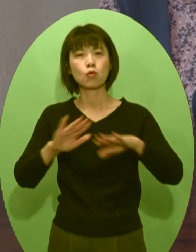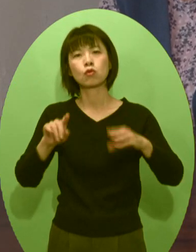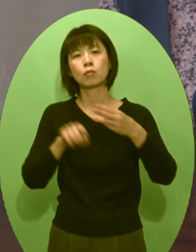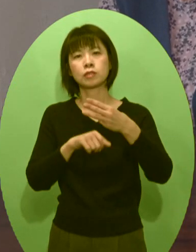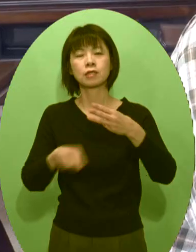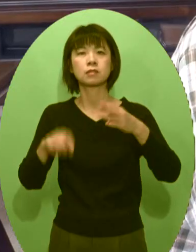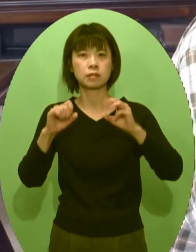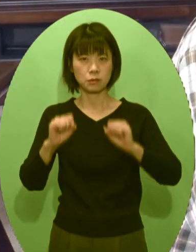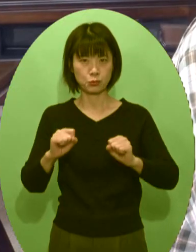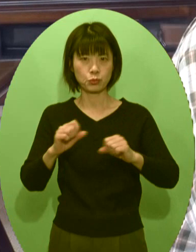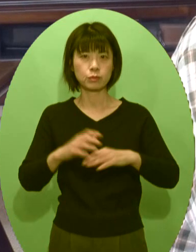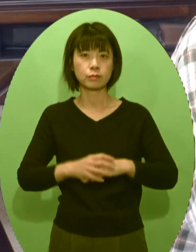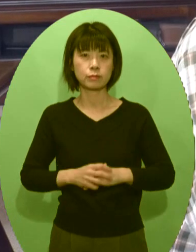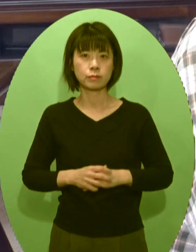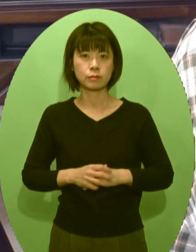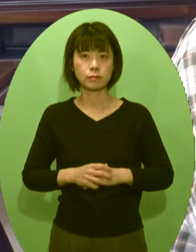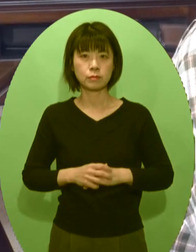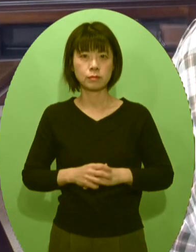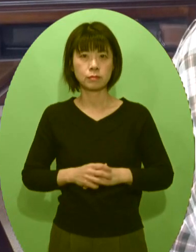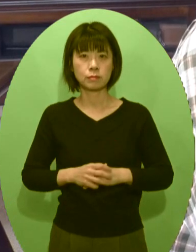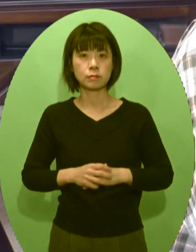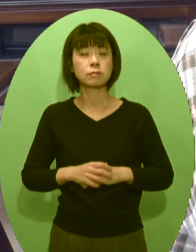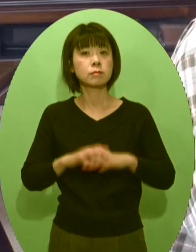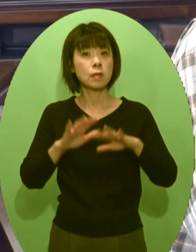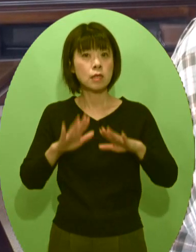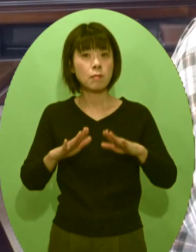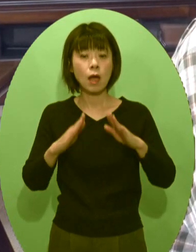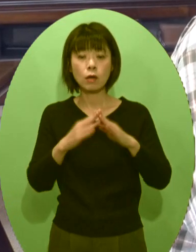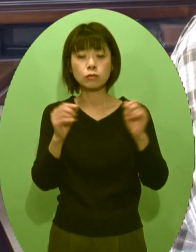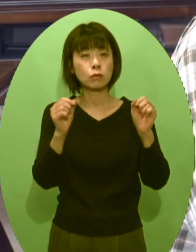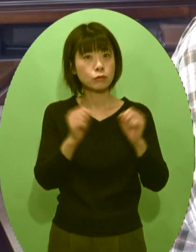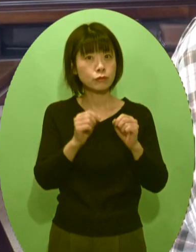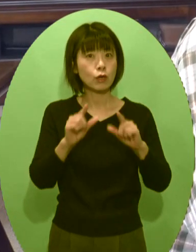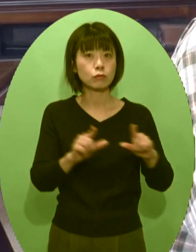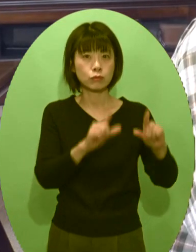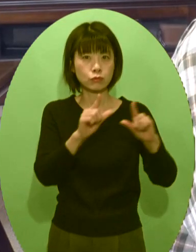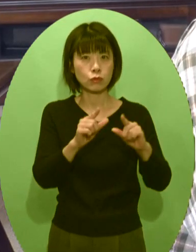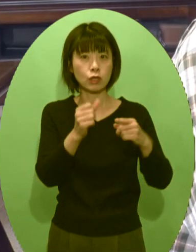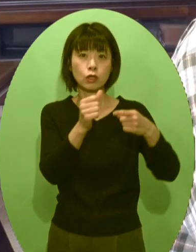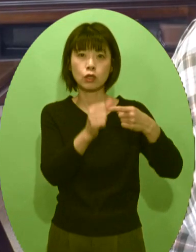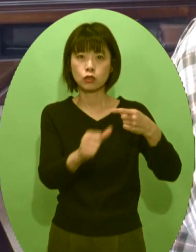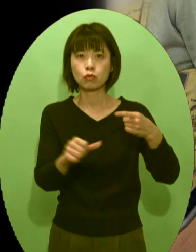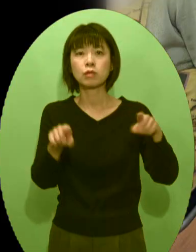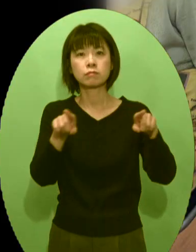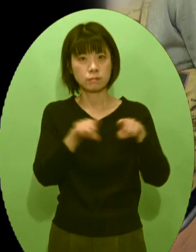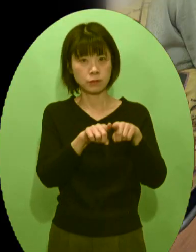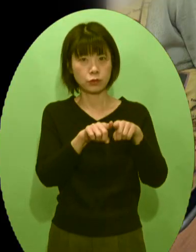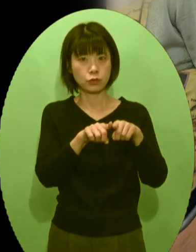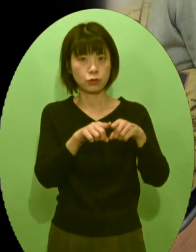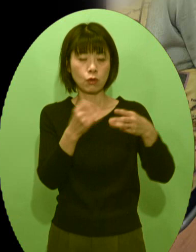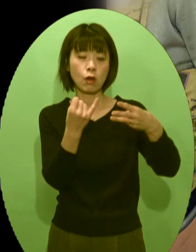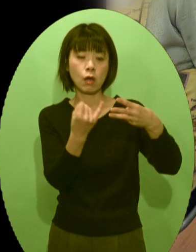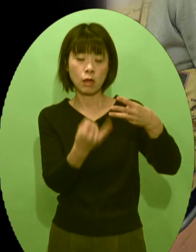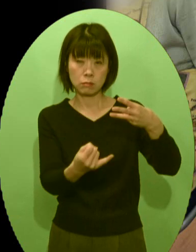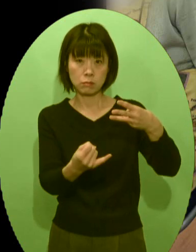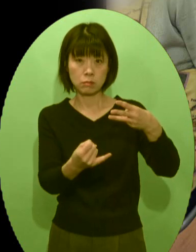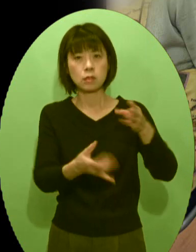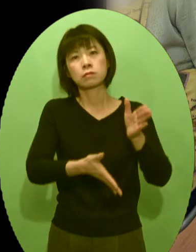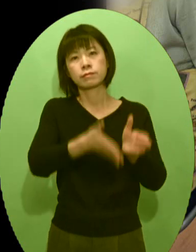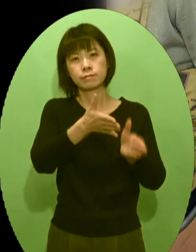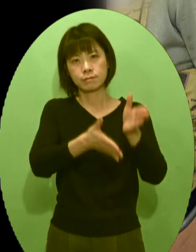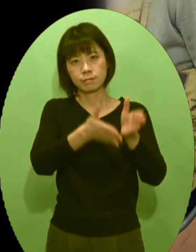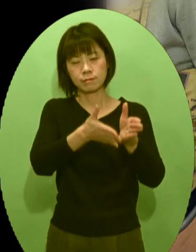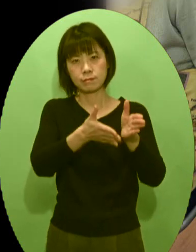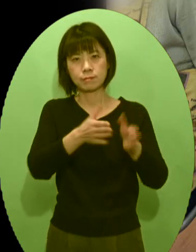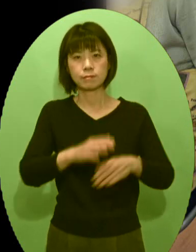3人の子供がいます。今は近くに住む長男と共に末っ子である長女の世話を